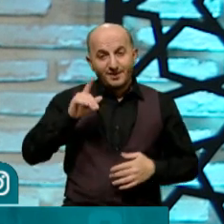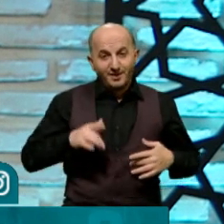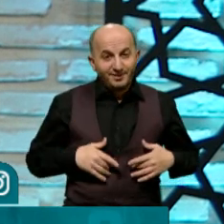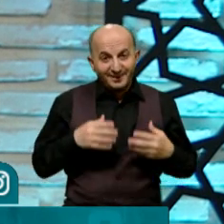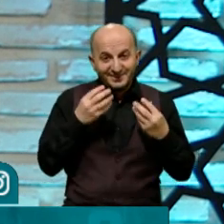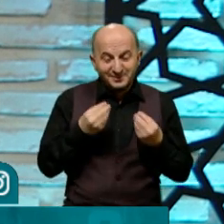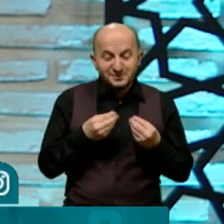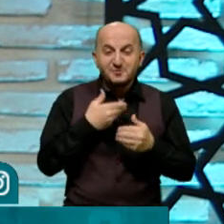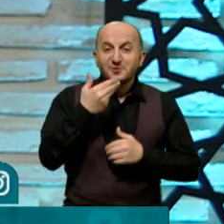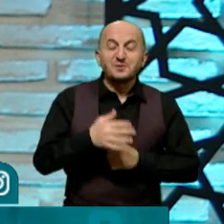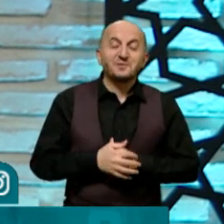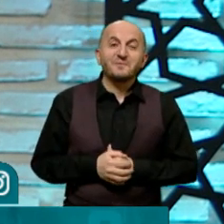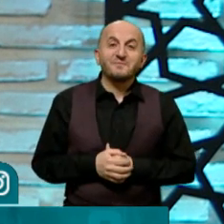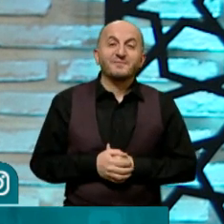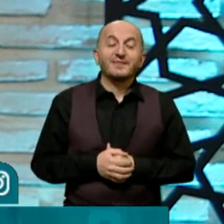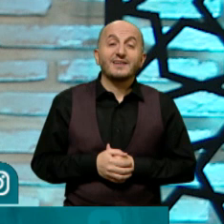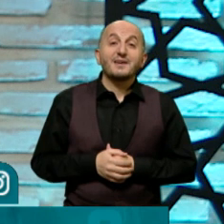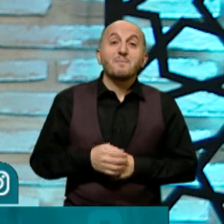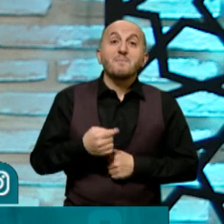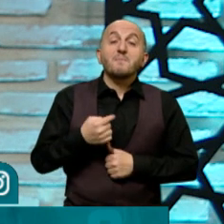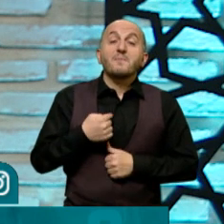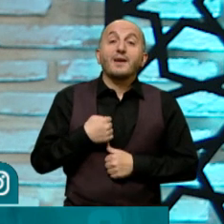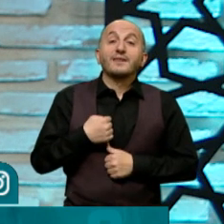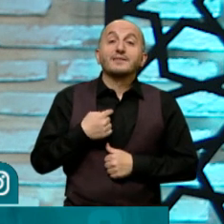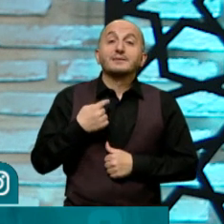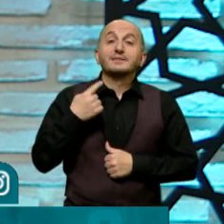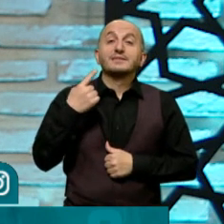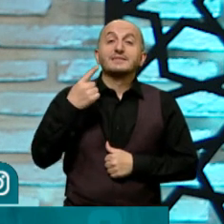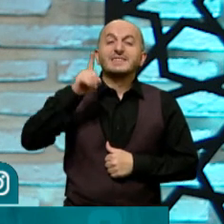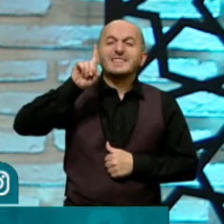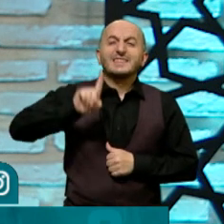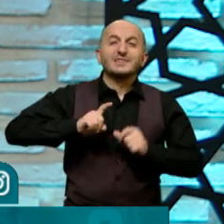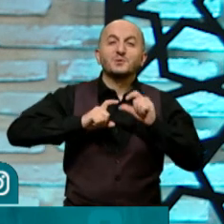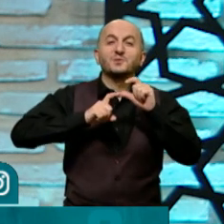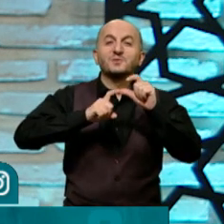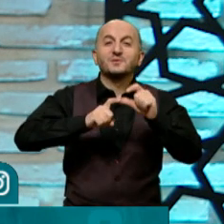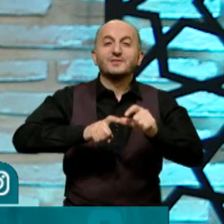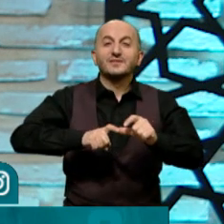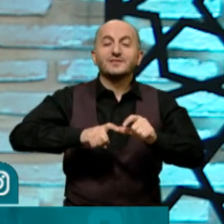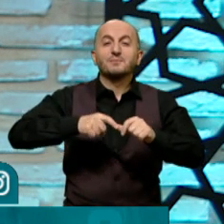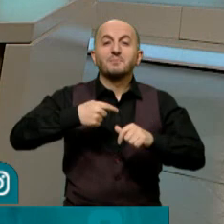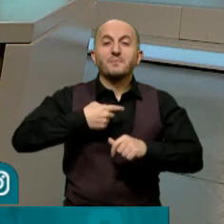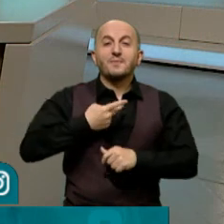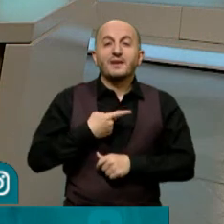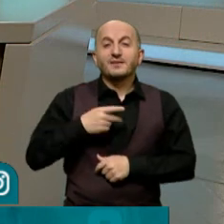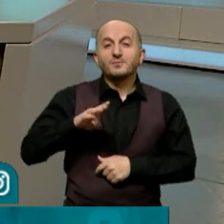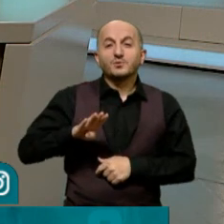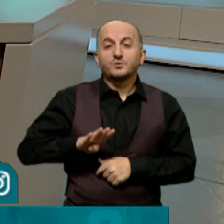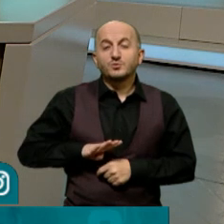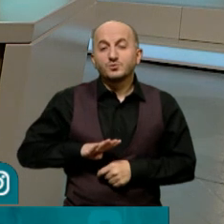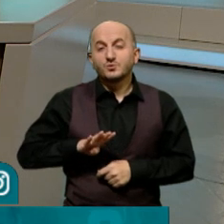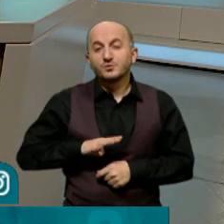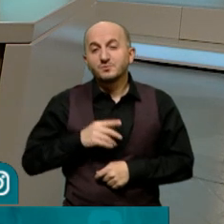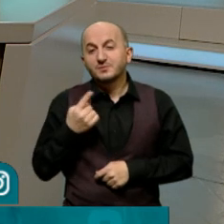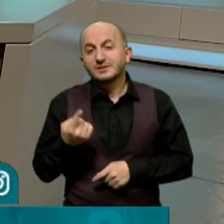buyurun. De. Buyurun dinliyoruz. Abi benim bir ilk sorum benim çocuğum bir şey yaptı.